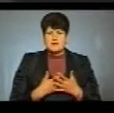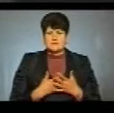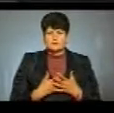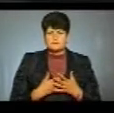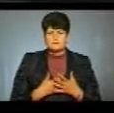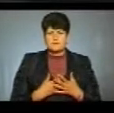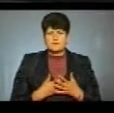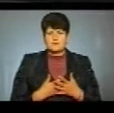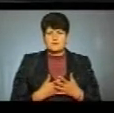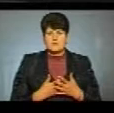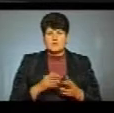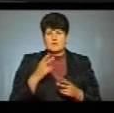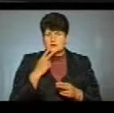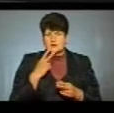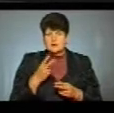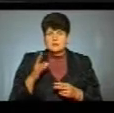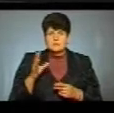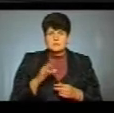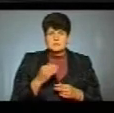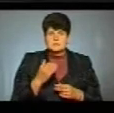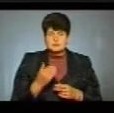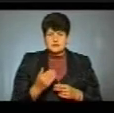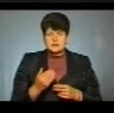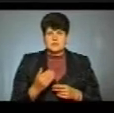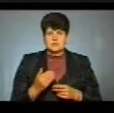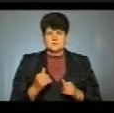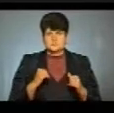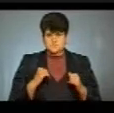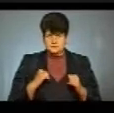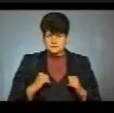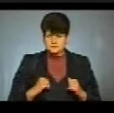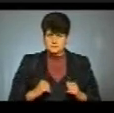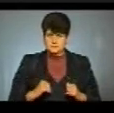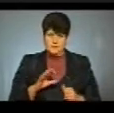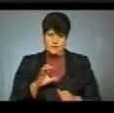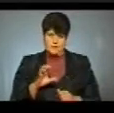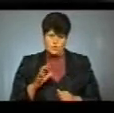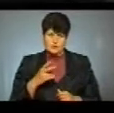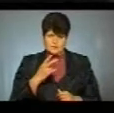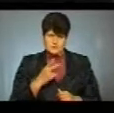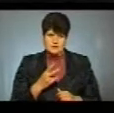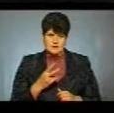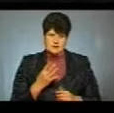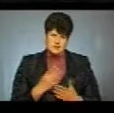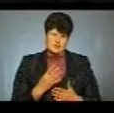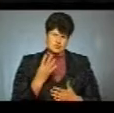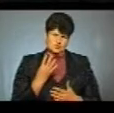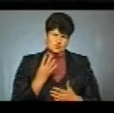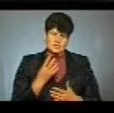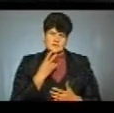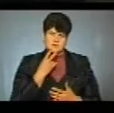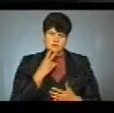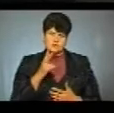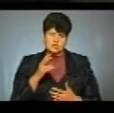тому. Бо, як ви бачите, всі майже вони такі врівноважені, так, на фотографіях, але деякі там є 4 таких сміхунчика,